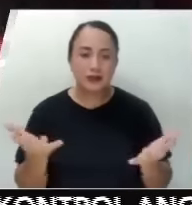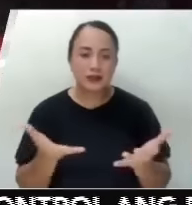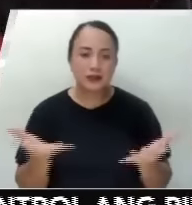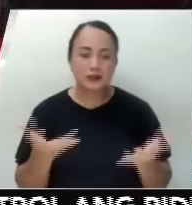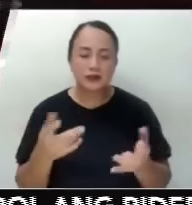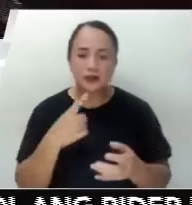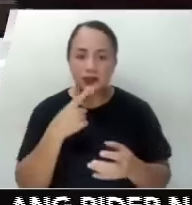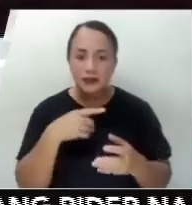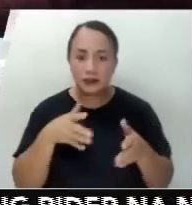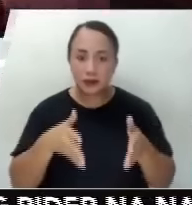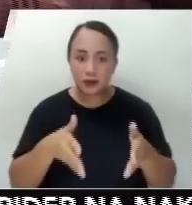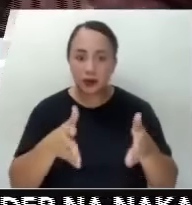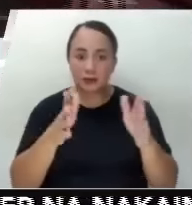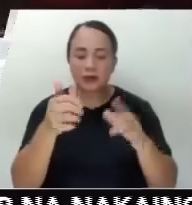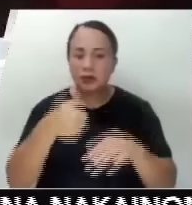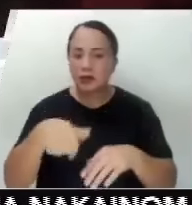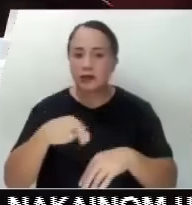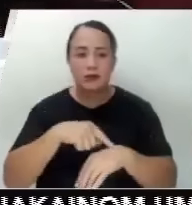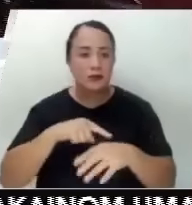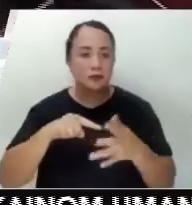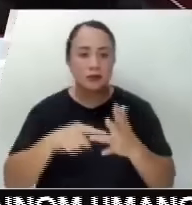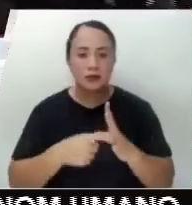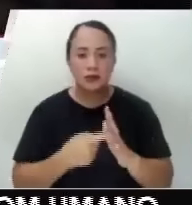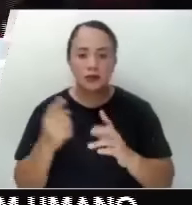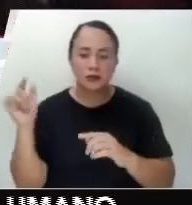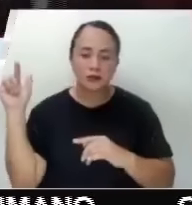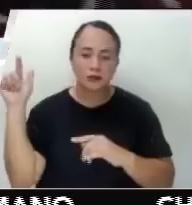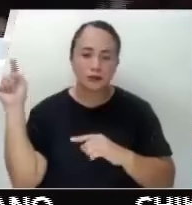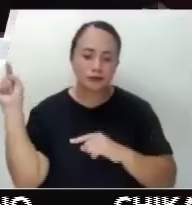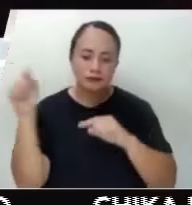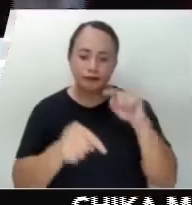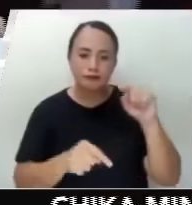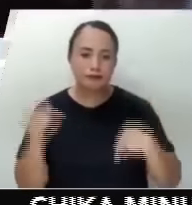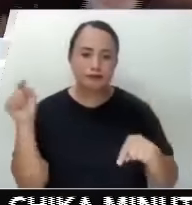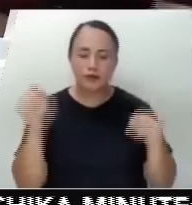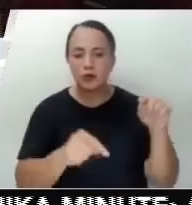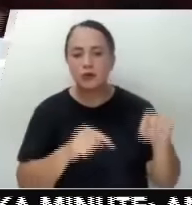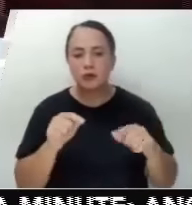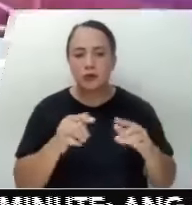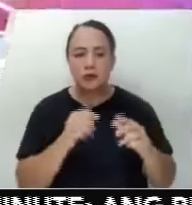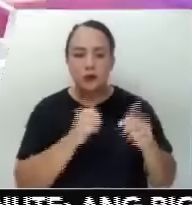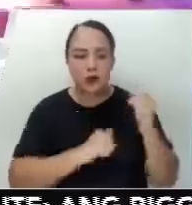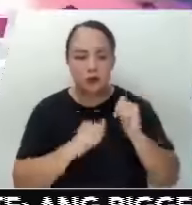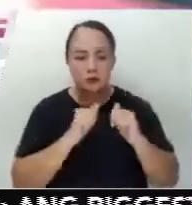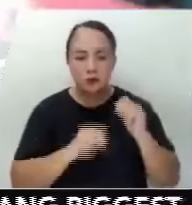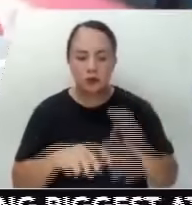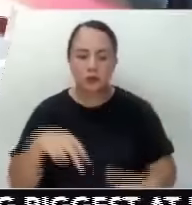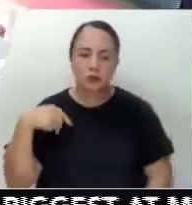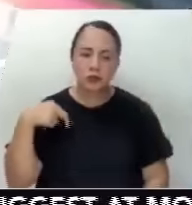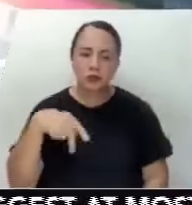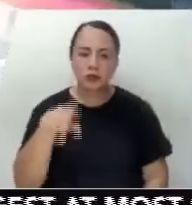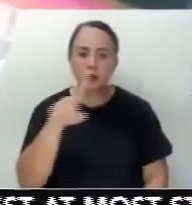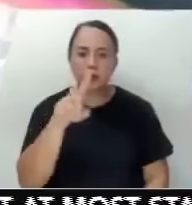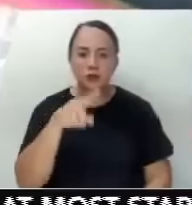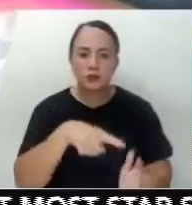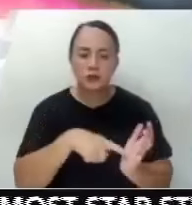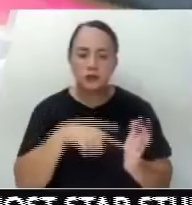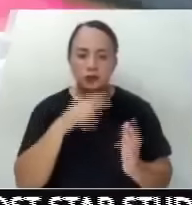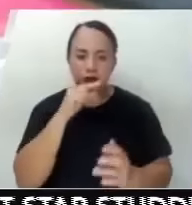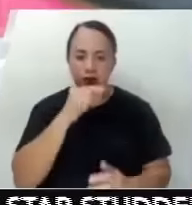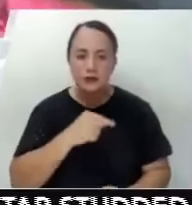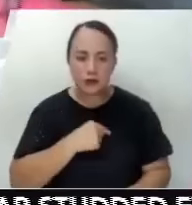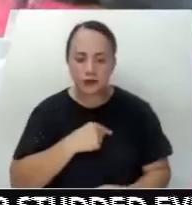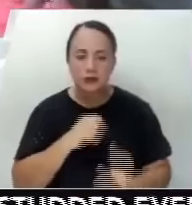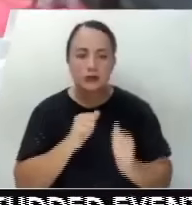saan anytime ay magsisimula ng magdatingan ang mga kapuso stars. Inaasahang lalakad dito ang aabot sa 1,000 guests, kabilang ang